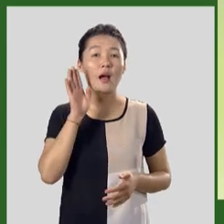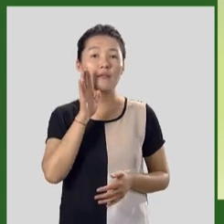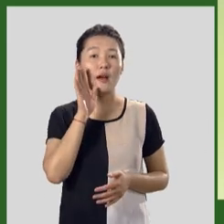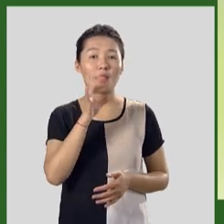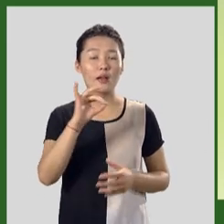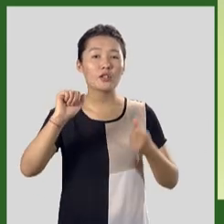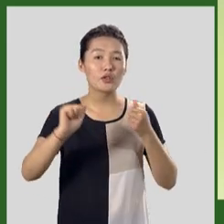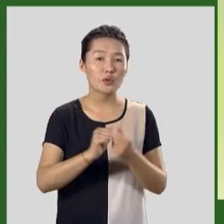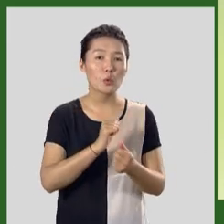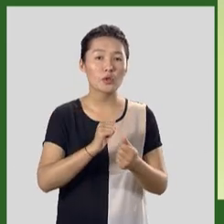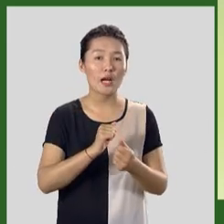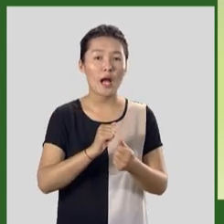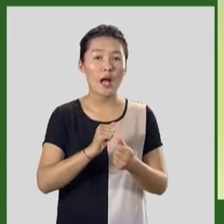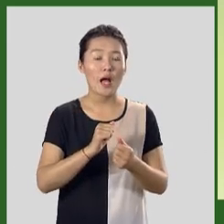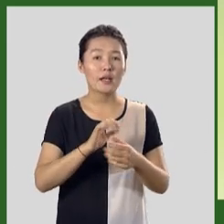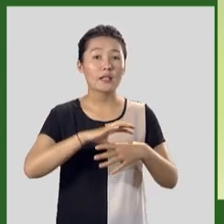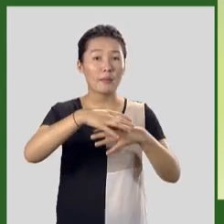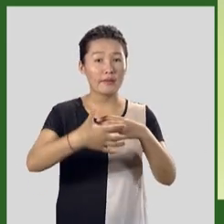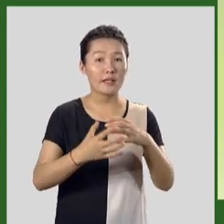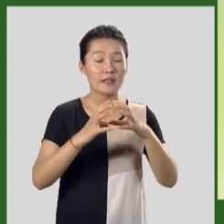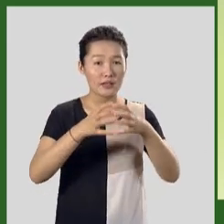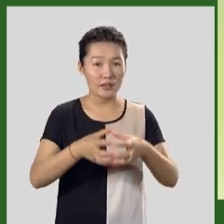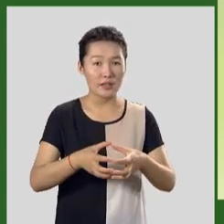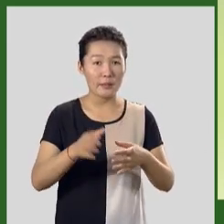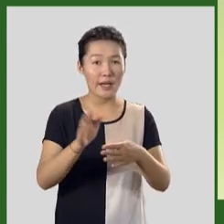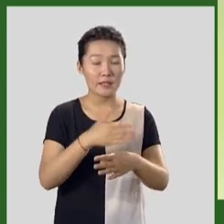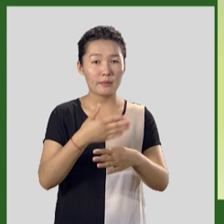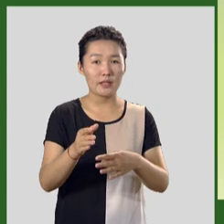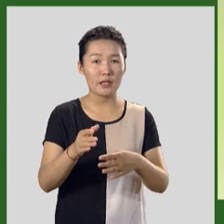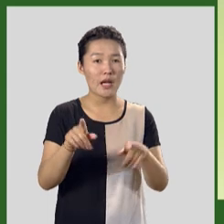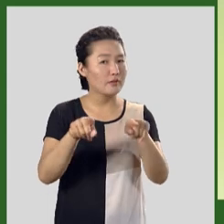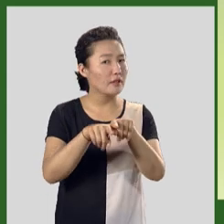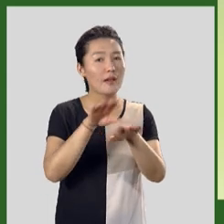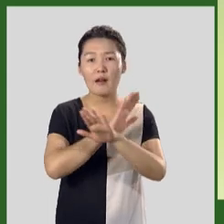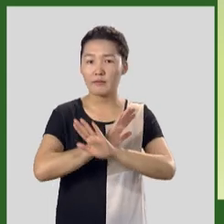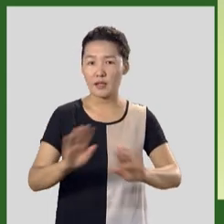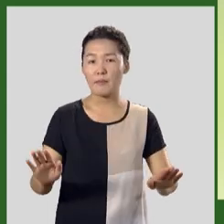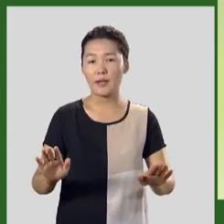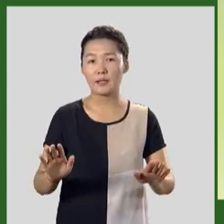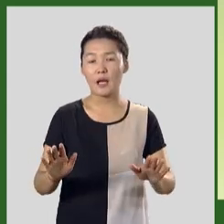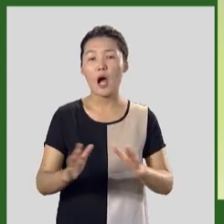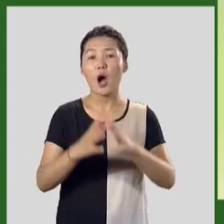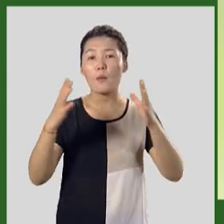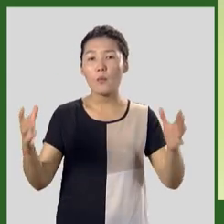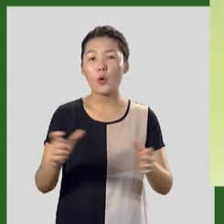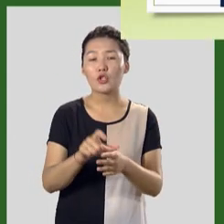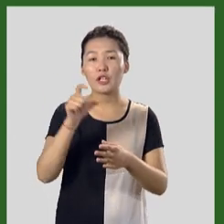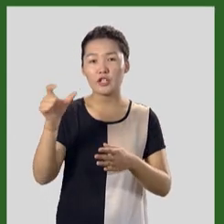Вода и суша на поверхности Земли распределяются неравномерно. Большая